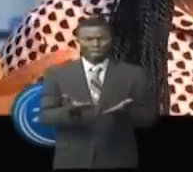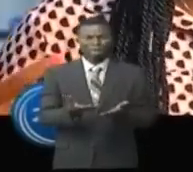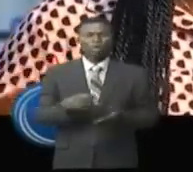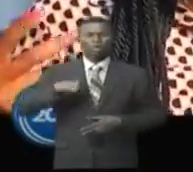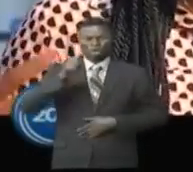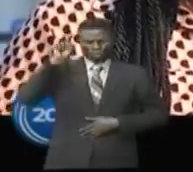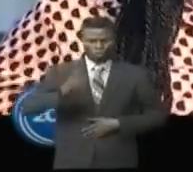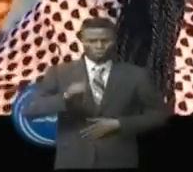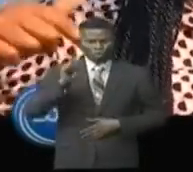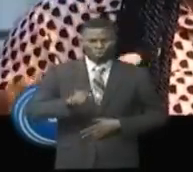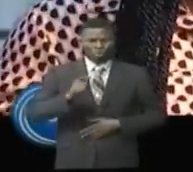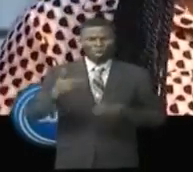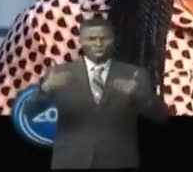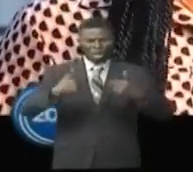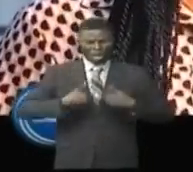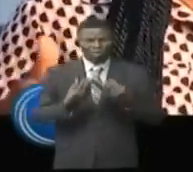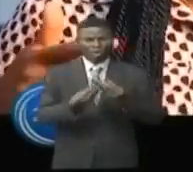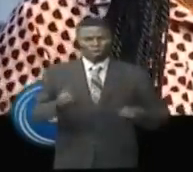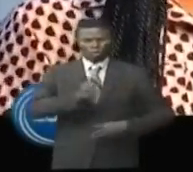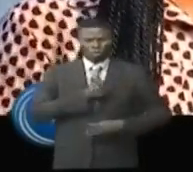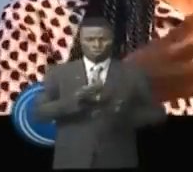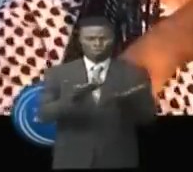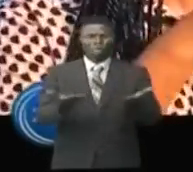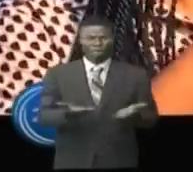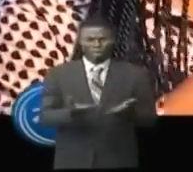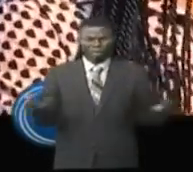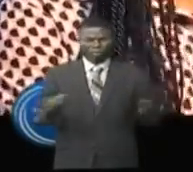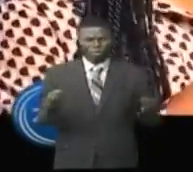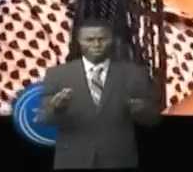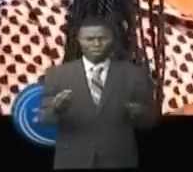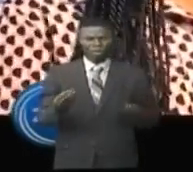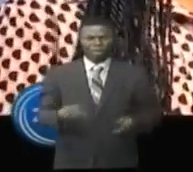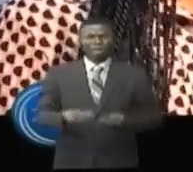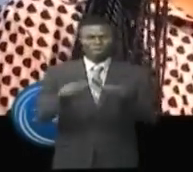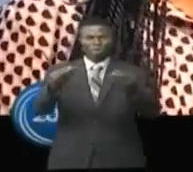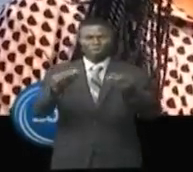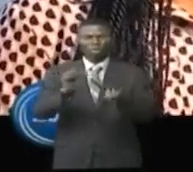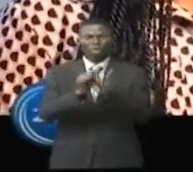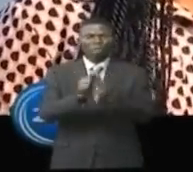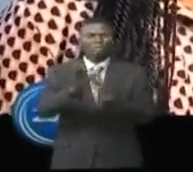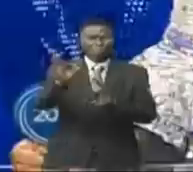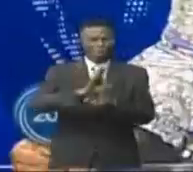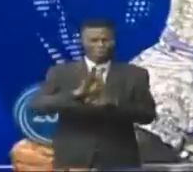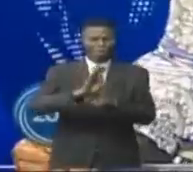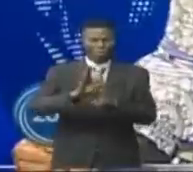nous puissions avoir nos propres solutions locales. C'est comme ça qu'on avait mis l'aspect formation.